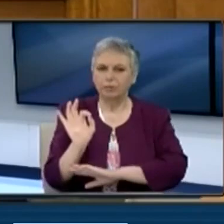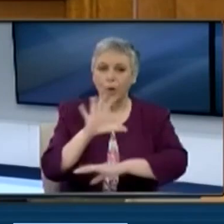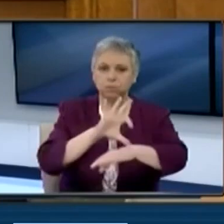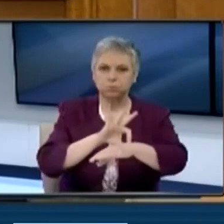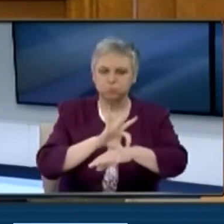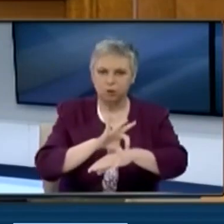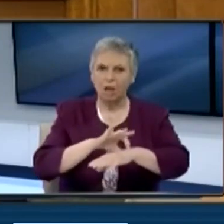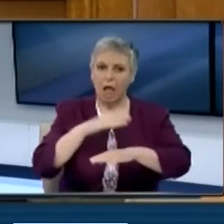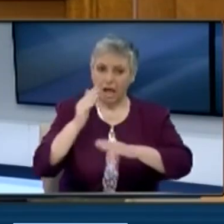νοικίσατε, θα βρούμε το χρόνο να τα πούμε αυτά.